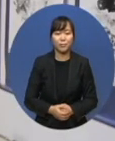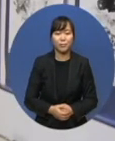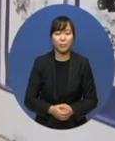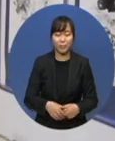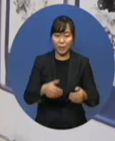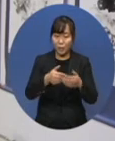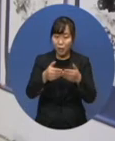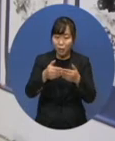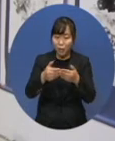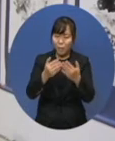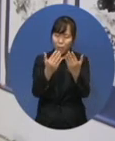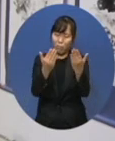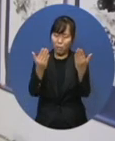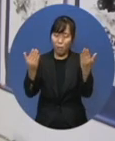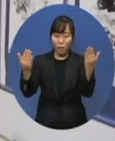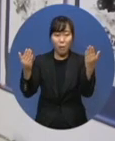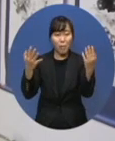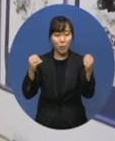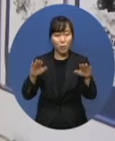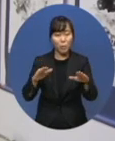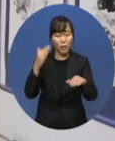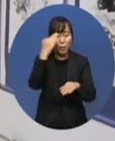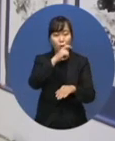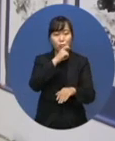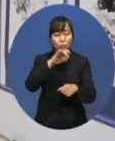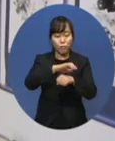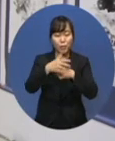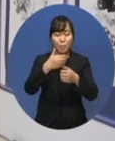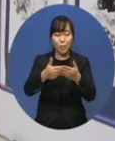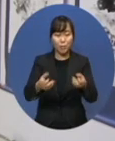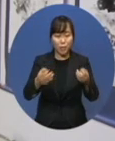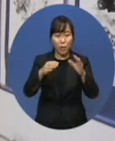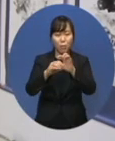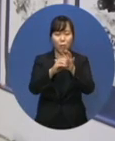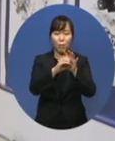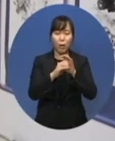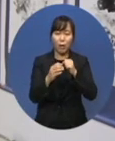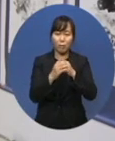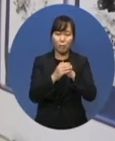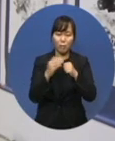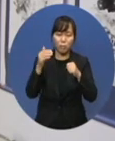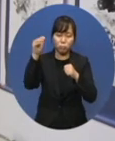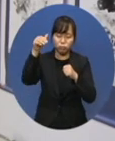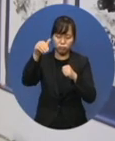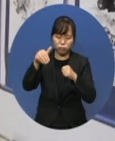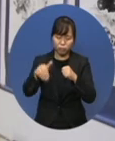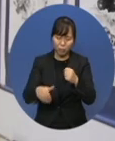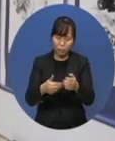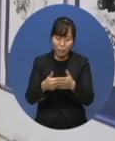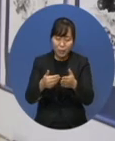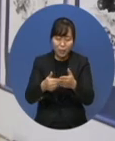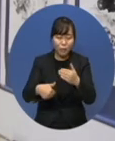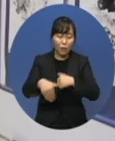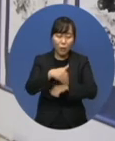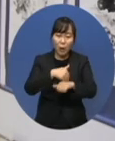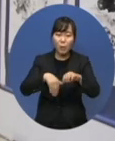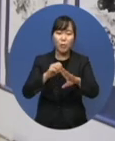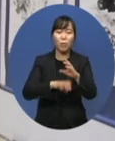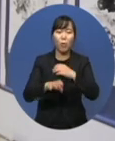작품을 대거 선보이고 있는 여수국제미술제가 코로나19로 인해 침체된 미술시장에